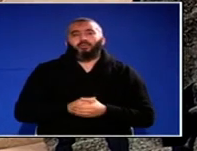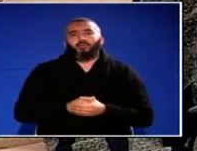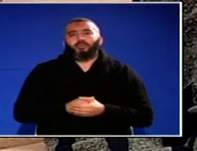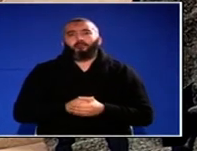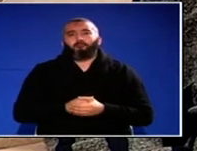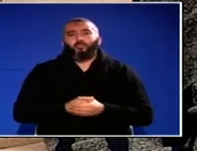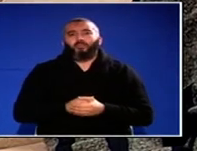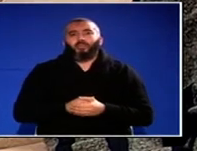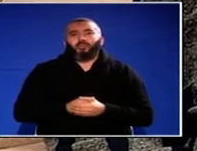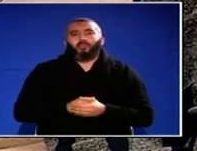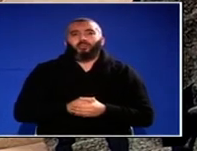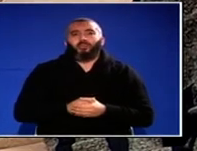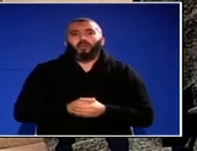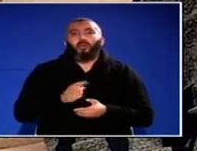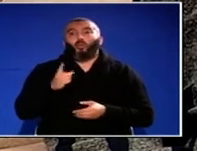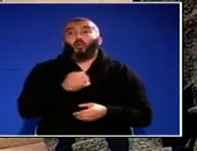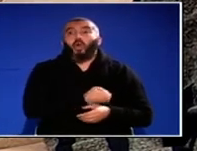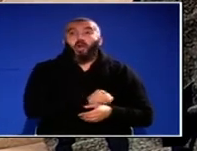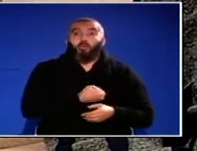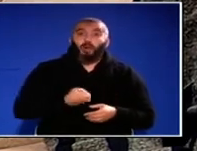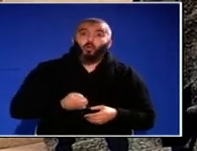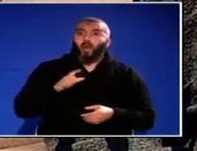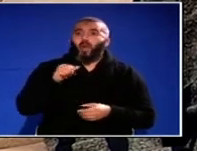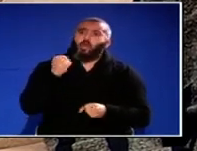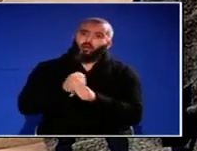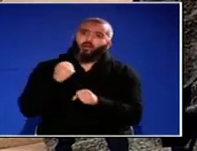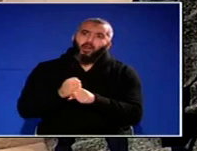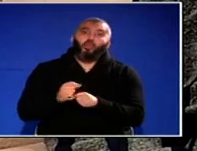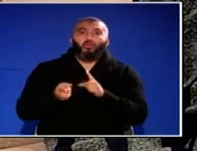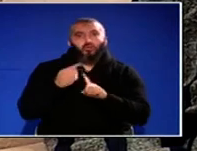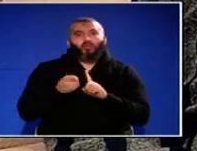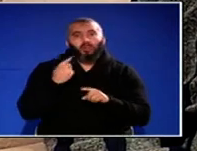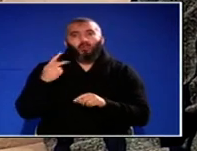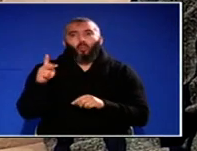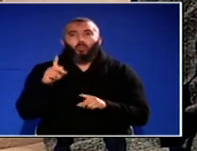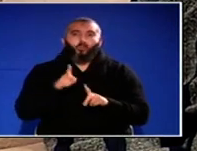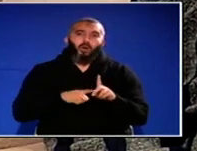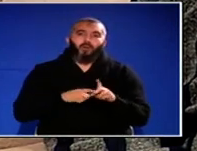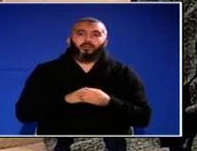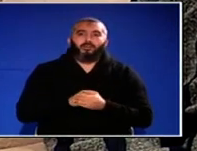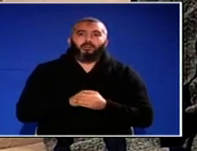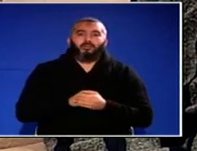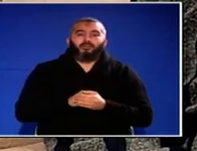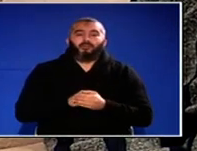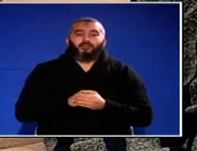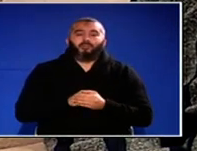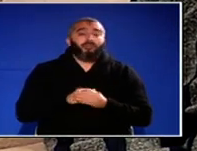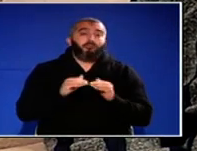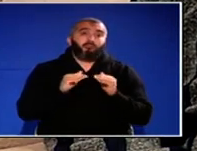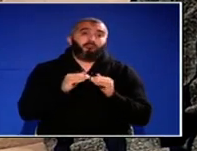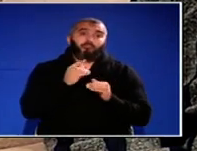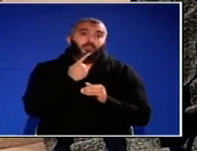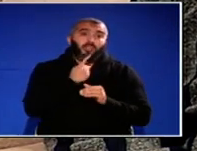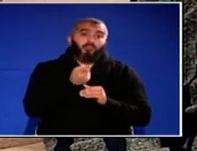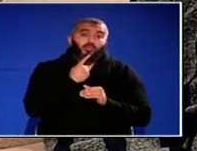ولكن باعتبار أنه أيضا شهر فيه فضائل خاصة برمضان. فلكأنما الحديث إذا